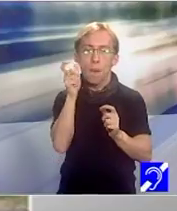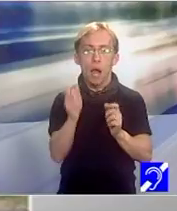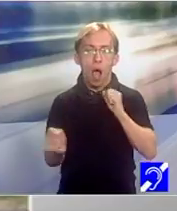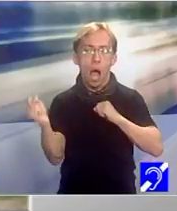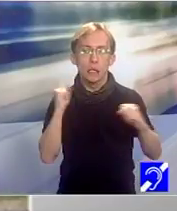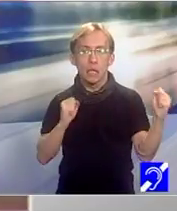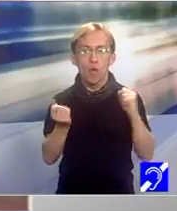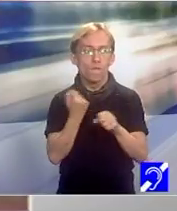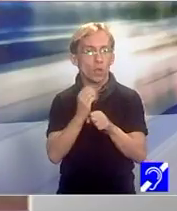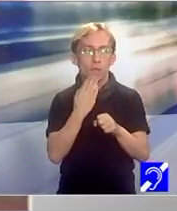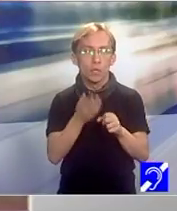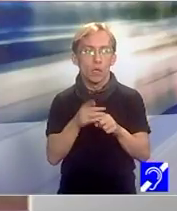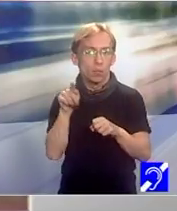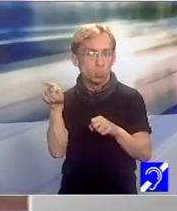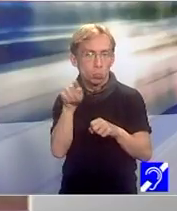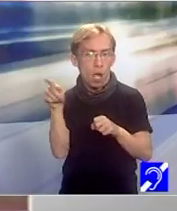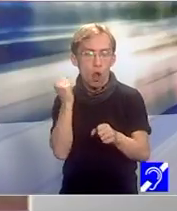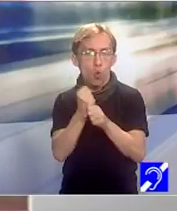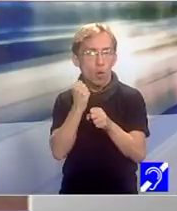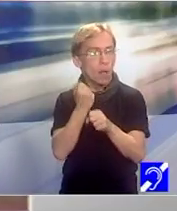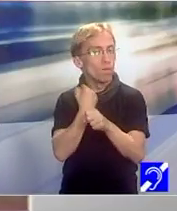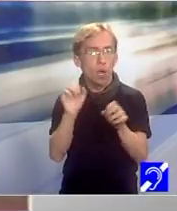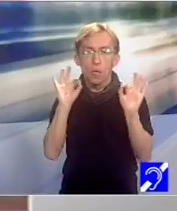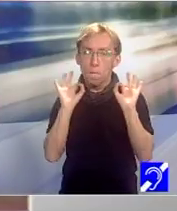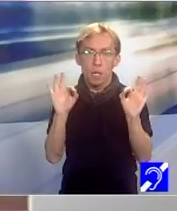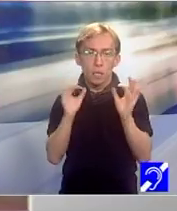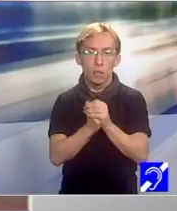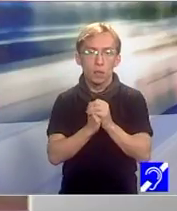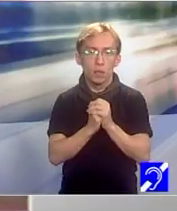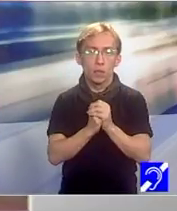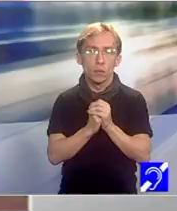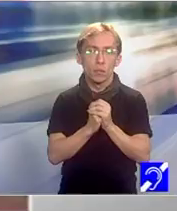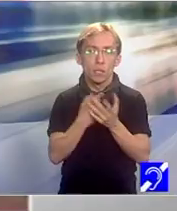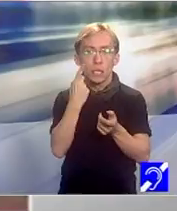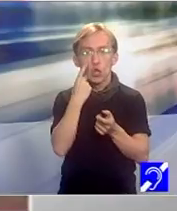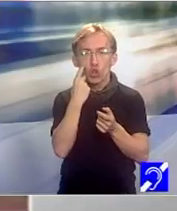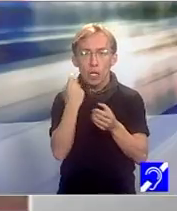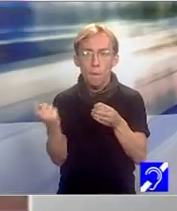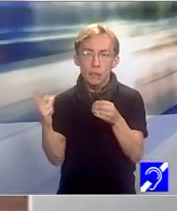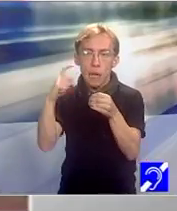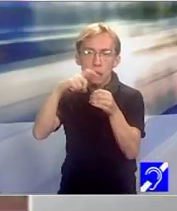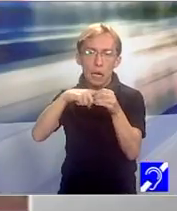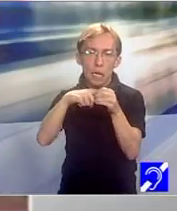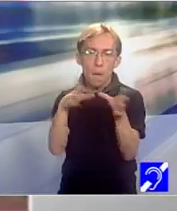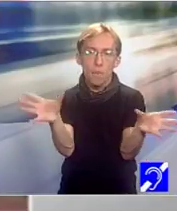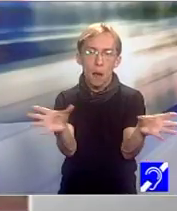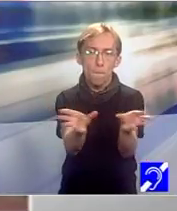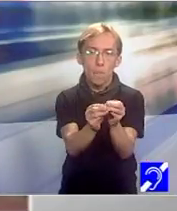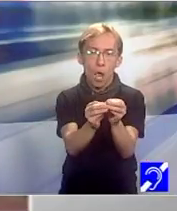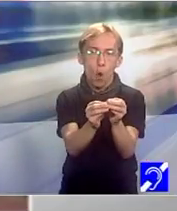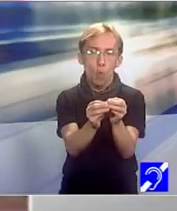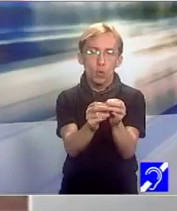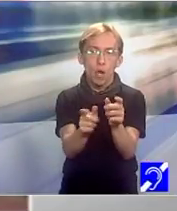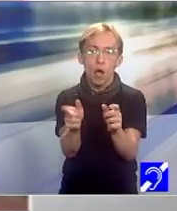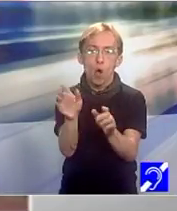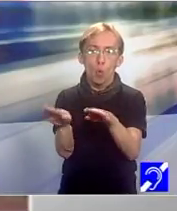Ei lucrează bine și în funcție de programul lor școlar, încercăm să integrăm și cu ceilalți copii de la liceul